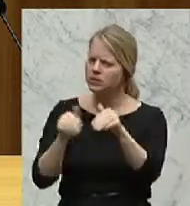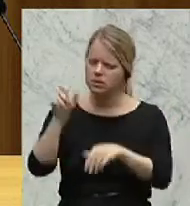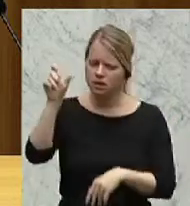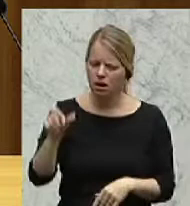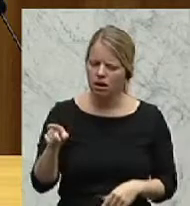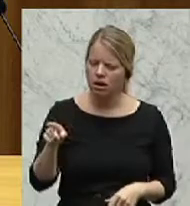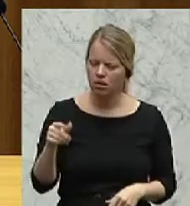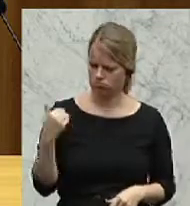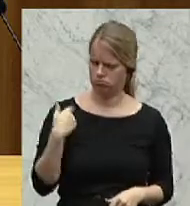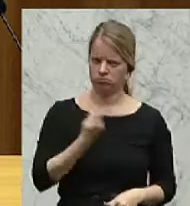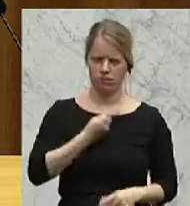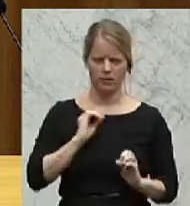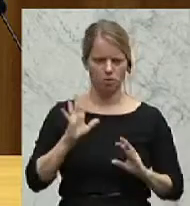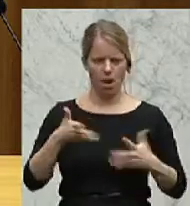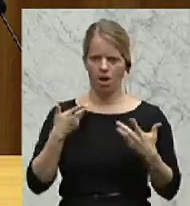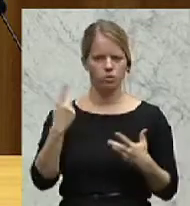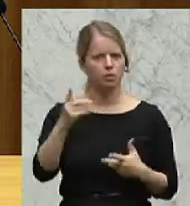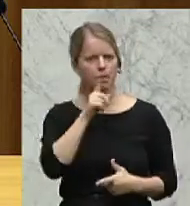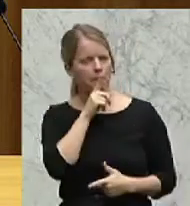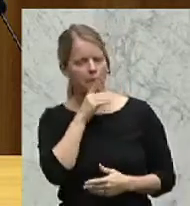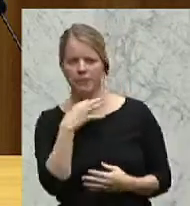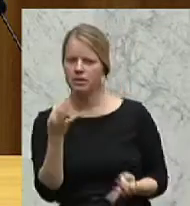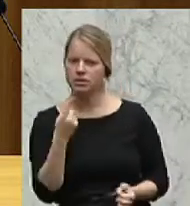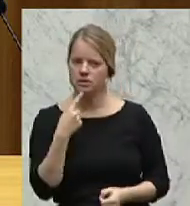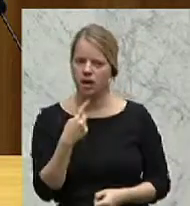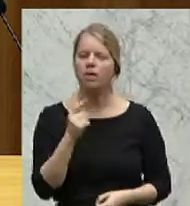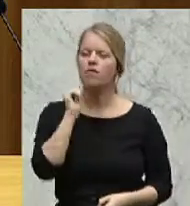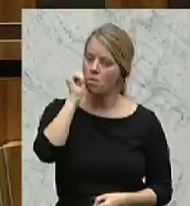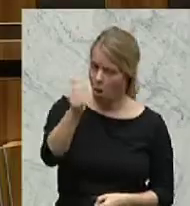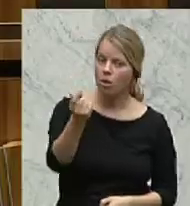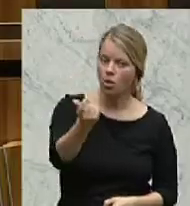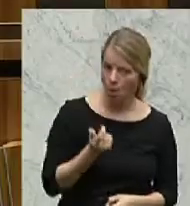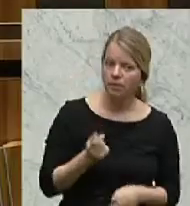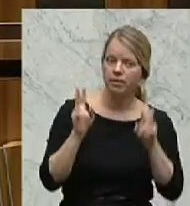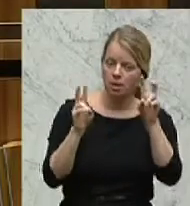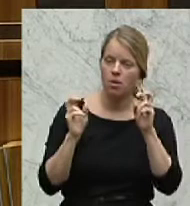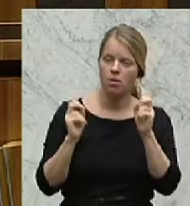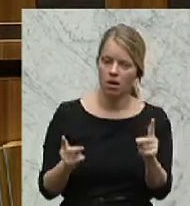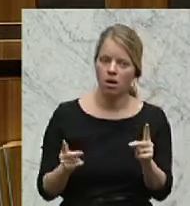es hat mich eigentlich fast überrascht, dass Sie heute hierzu nichts gesagt haben. Sie haben es für morgen angekündigt.